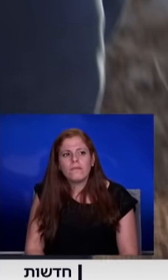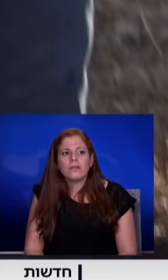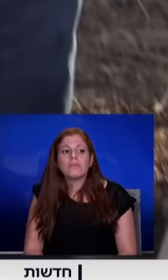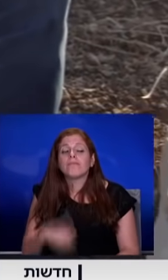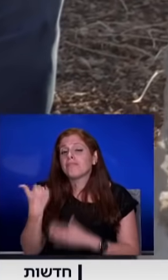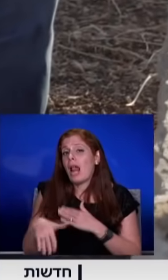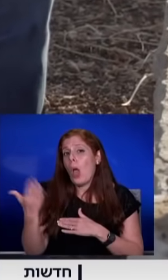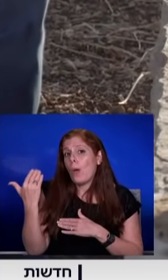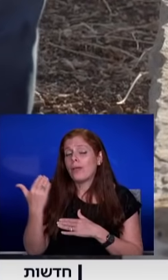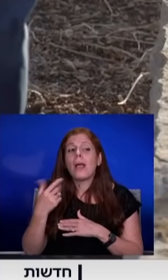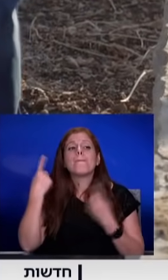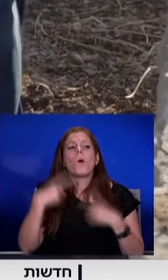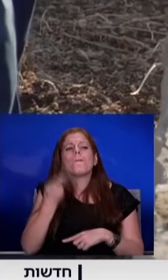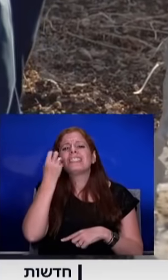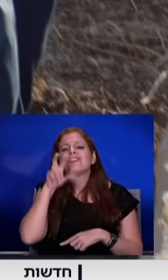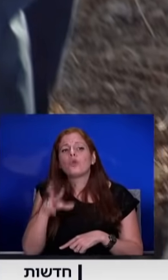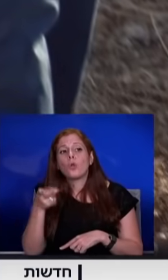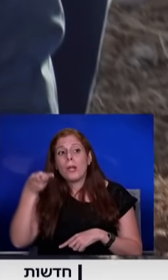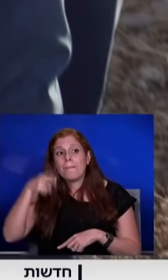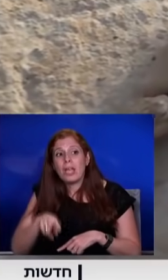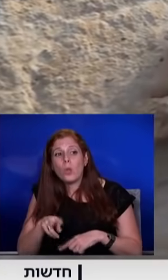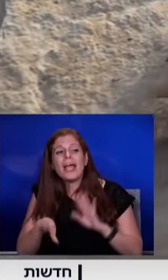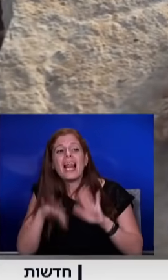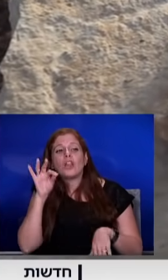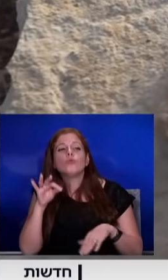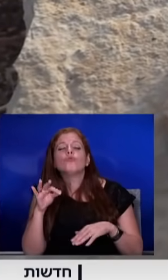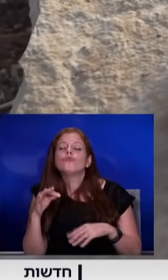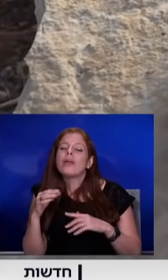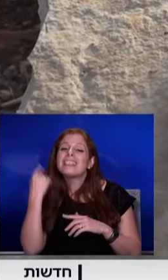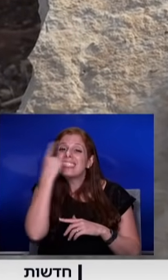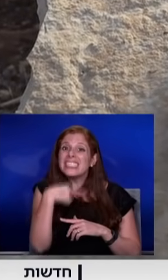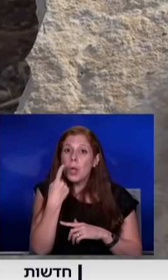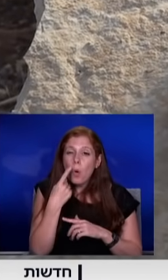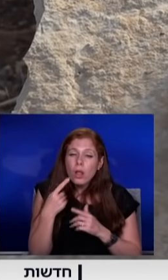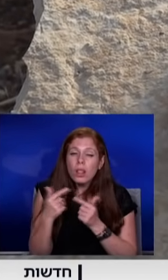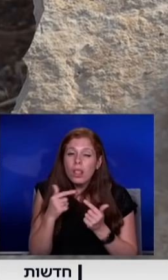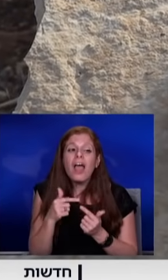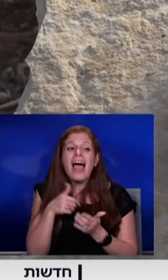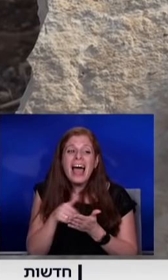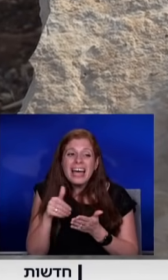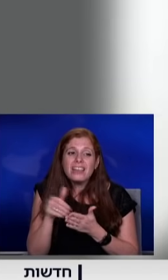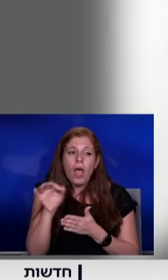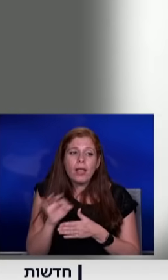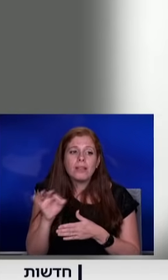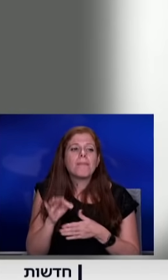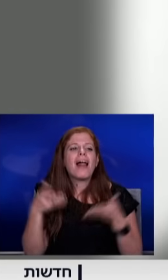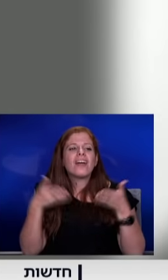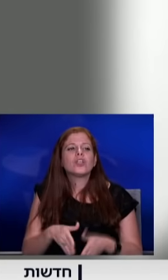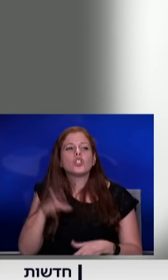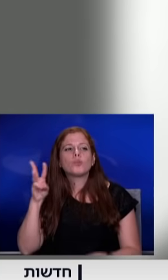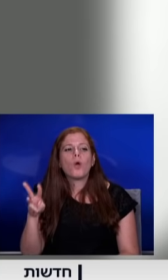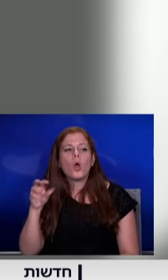לאחרונה, ביום השנה ה-23 לפטירתו, גילינו שמלחמת זהות עדיין ניטשת מעל קברו של שמואל אוסוולד